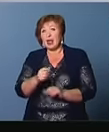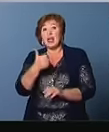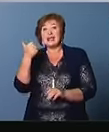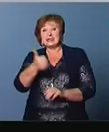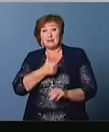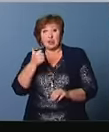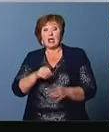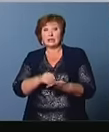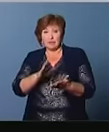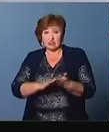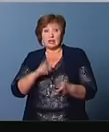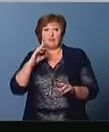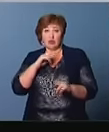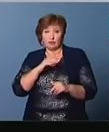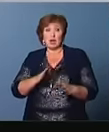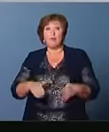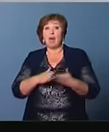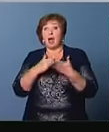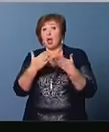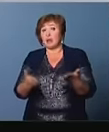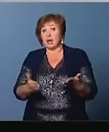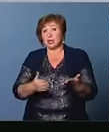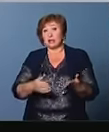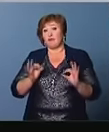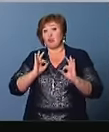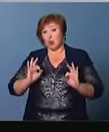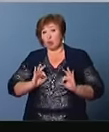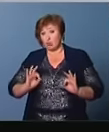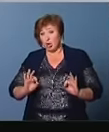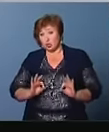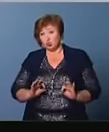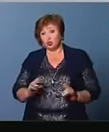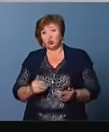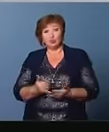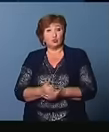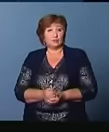посоветовали пострадавшим обратиться в правоохранительные органы. Подробности у Елены Керн.